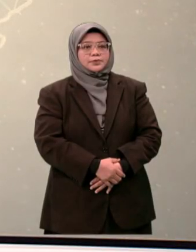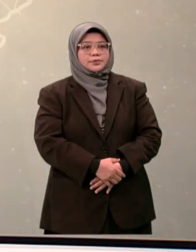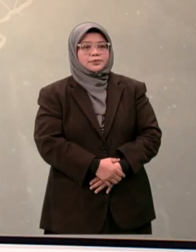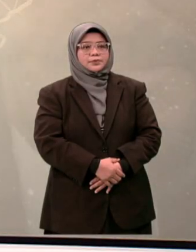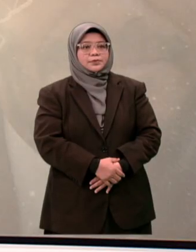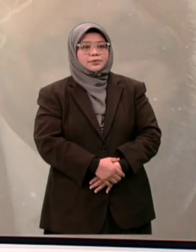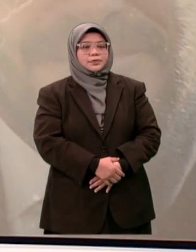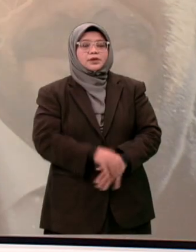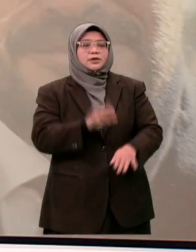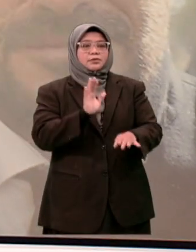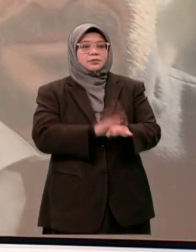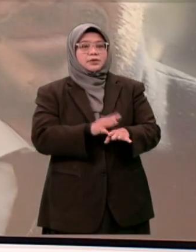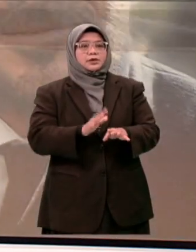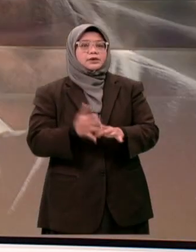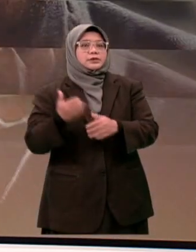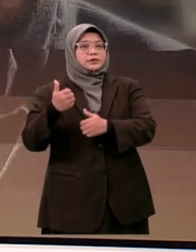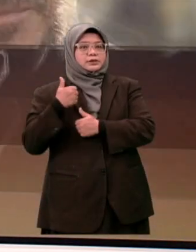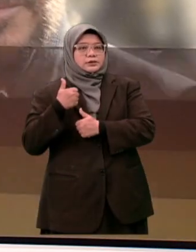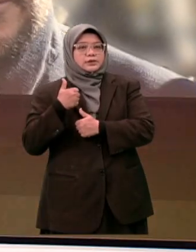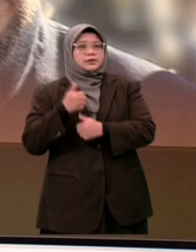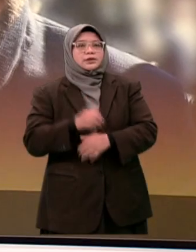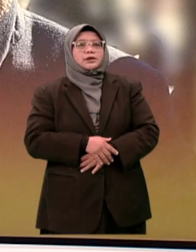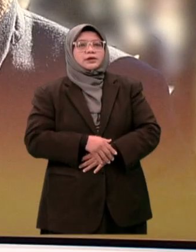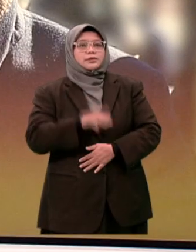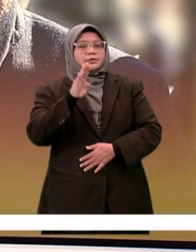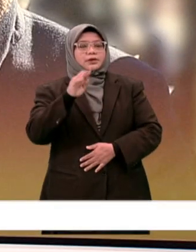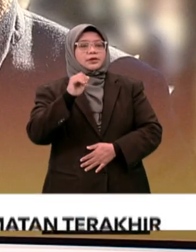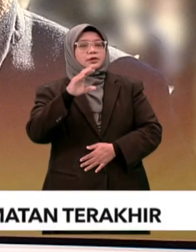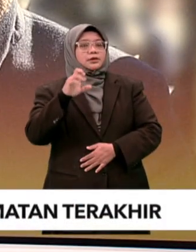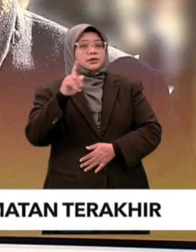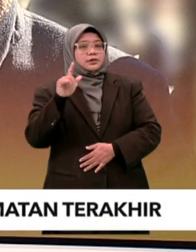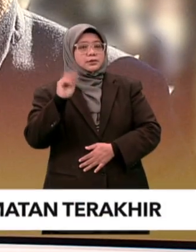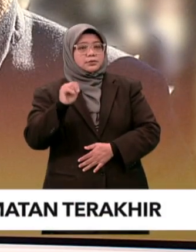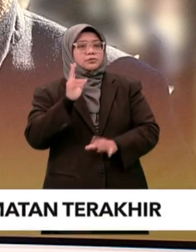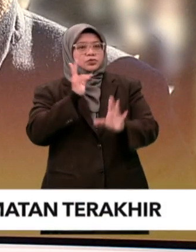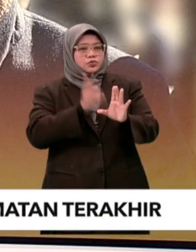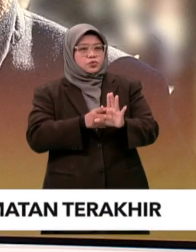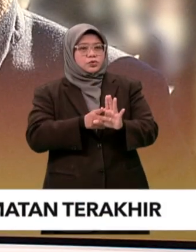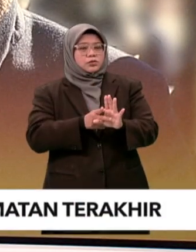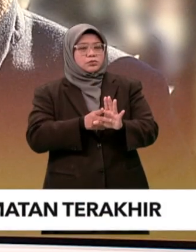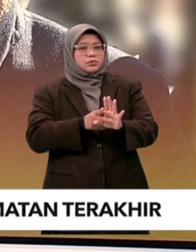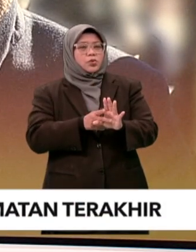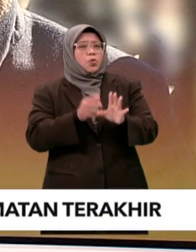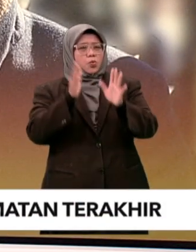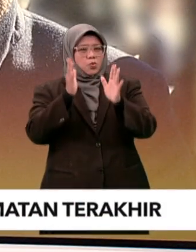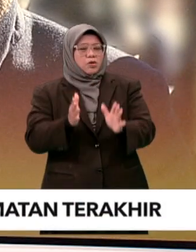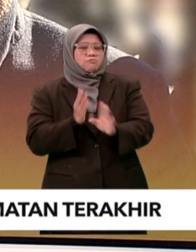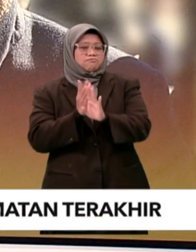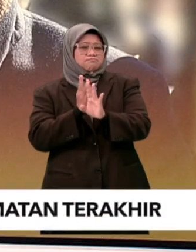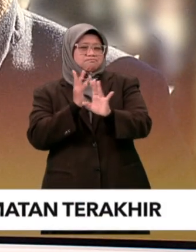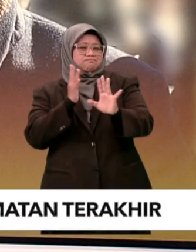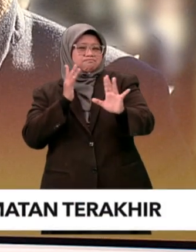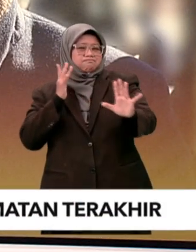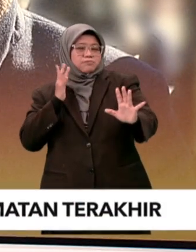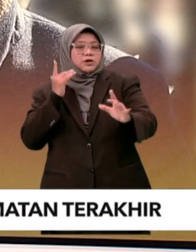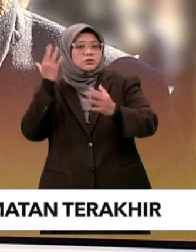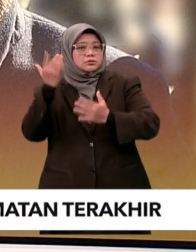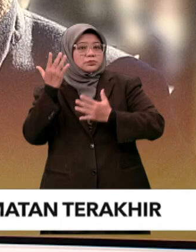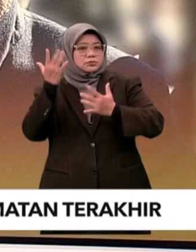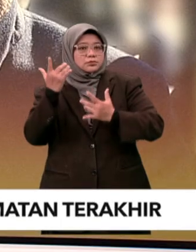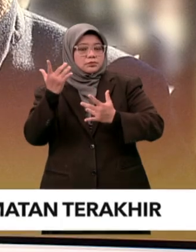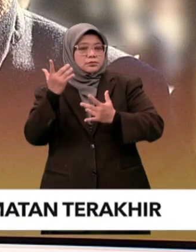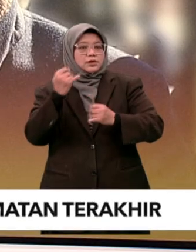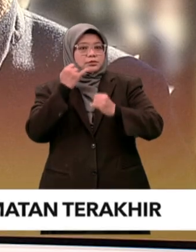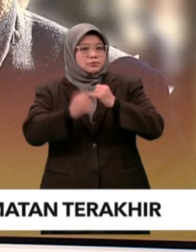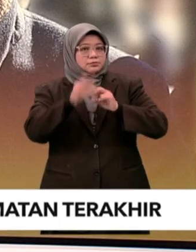bekas caption England dan pemilik bersama intimayami David Beckham menyertai Ribuan Orang yang menunggu untuk memberikan